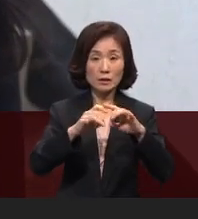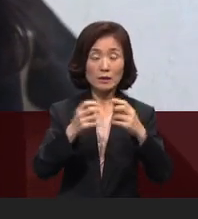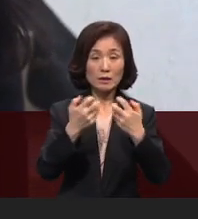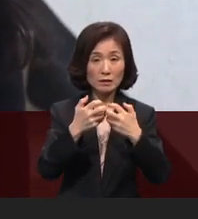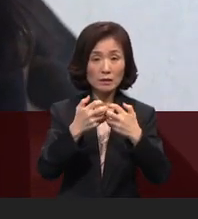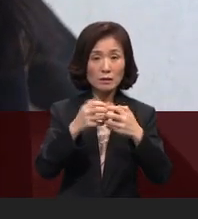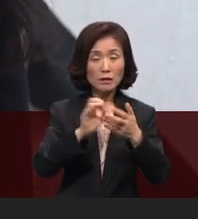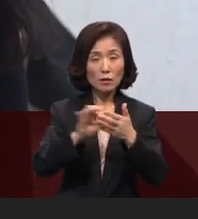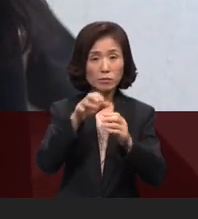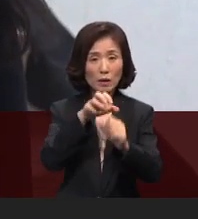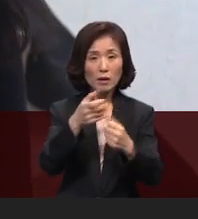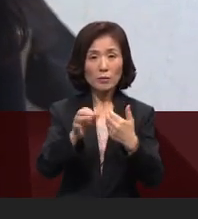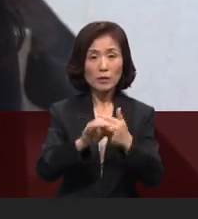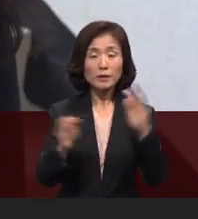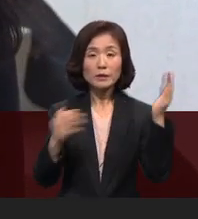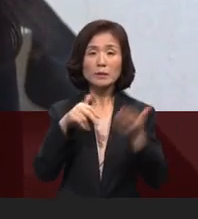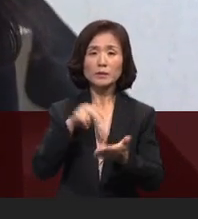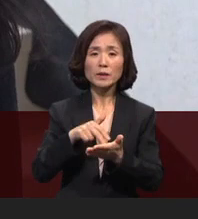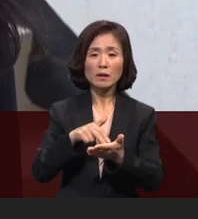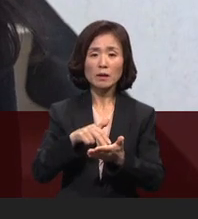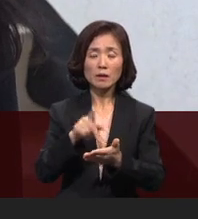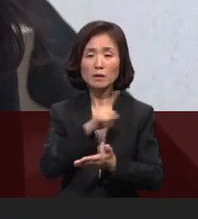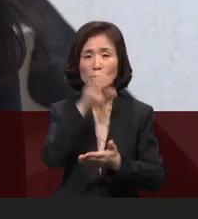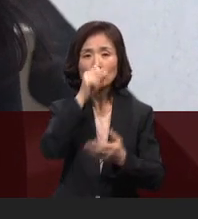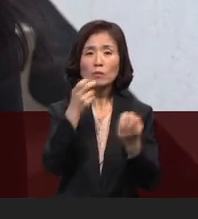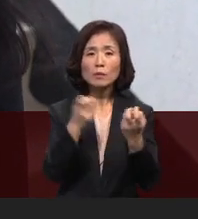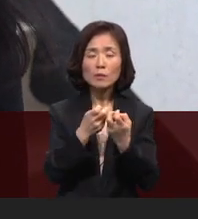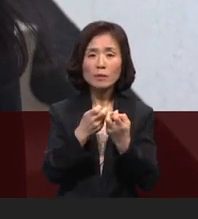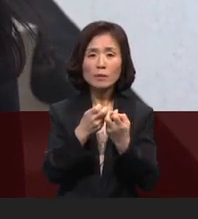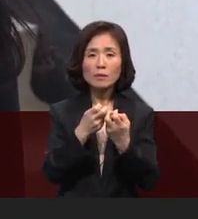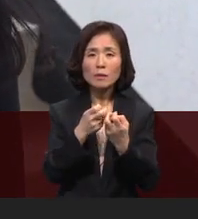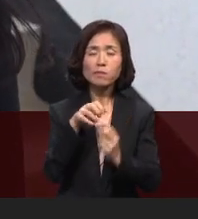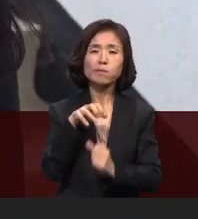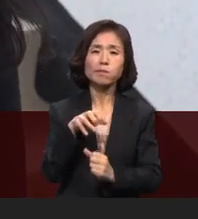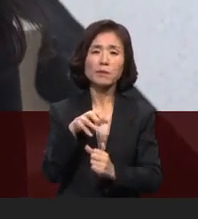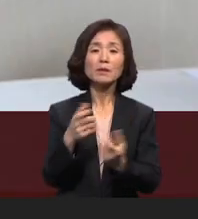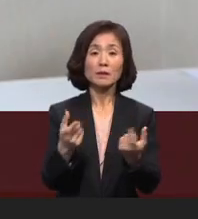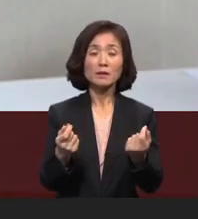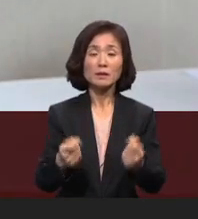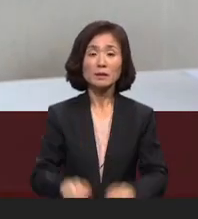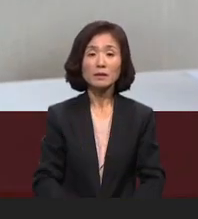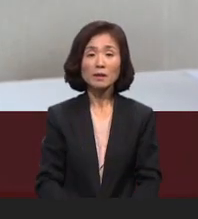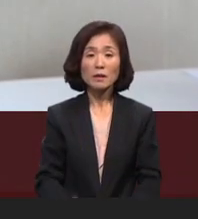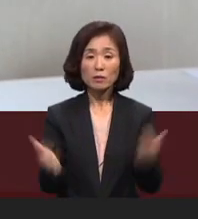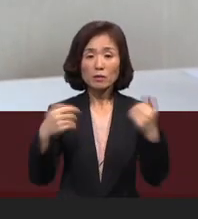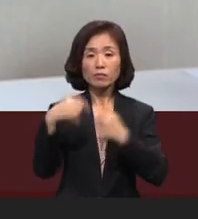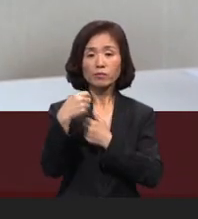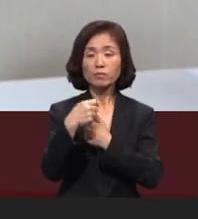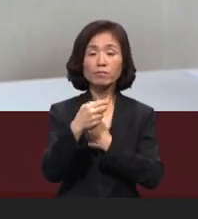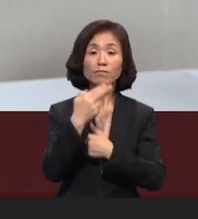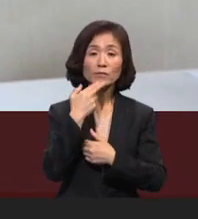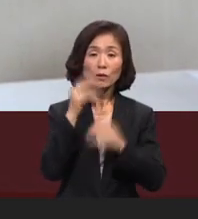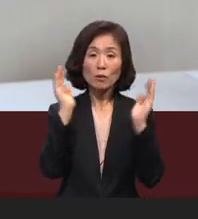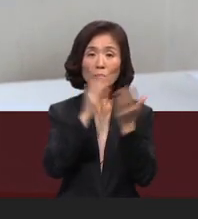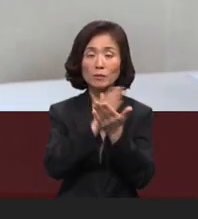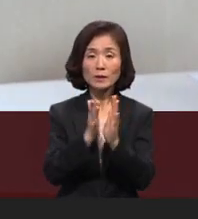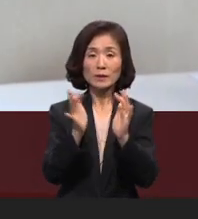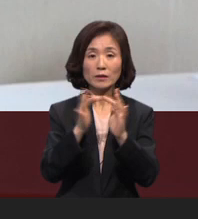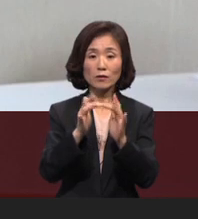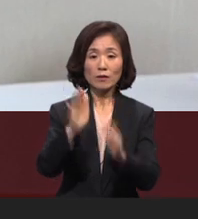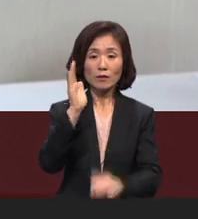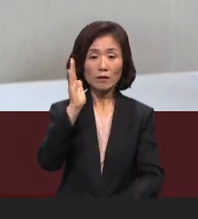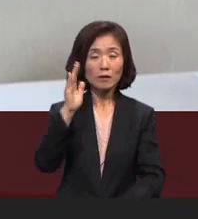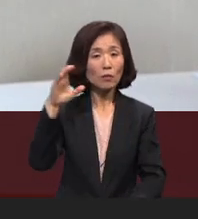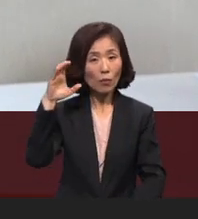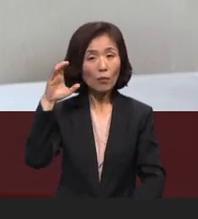규제하게 되면 이런 가장 학생들 입장에서는 최선인 방법을 막게 되는 것으로서 학교에서 가르쳐주지 않는 과목을 인터넷